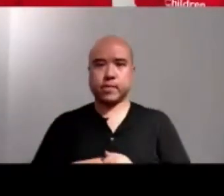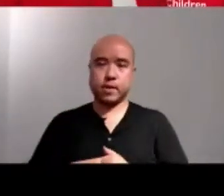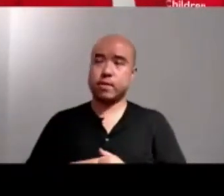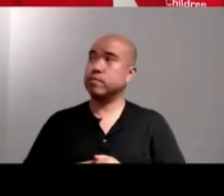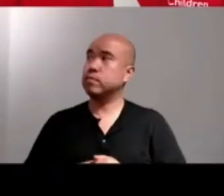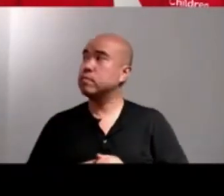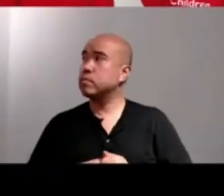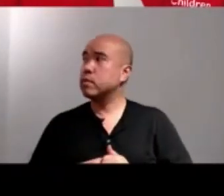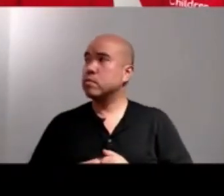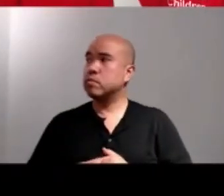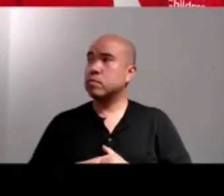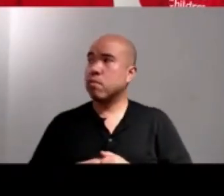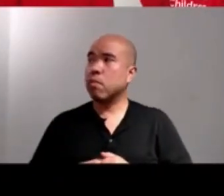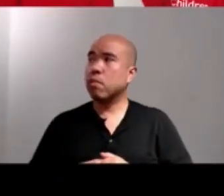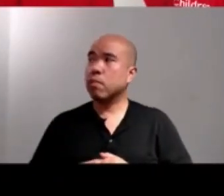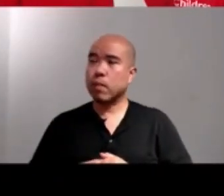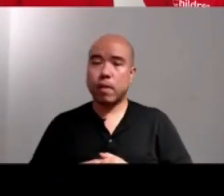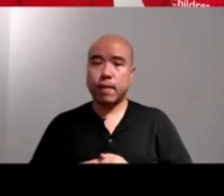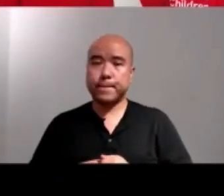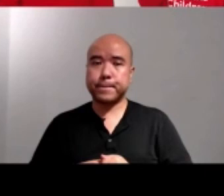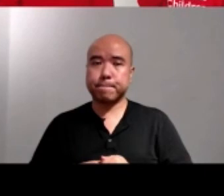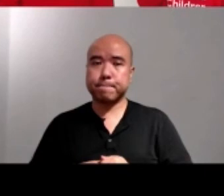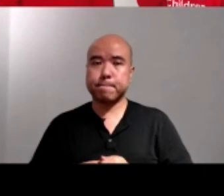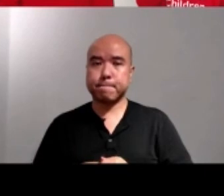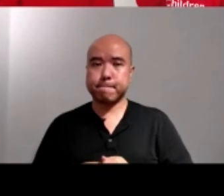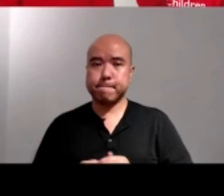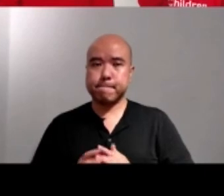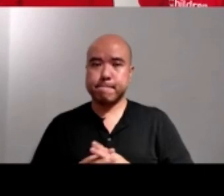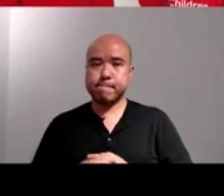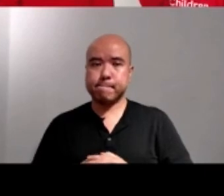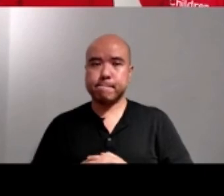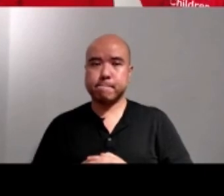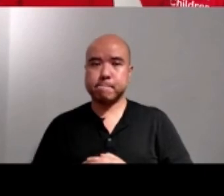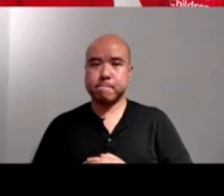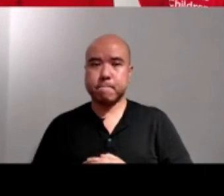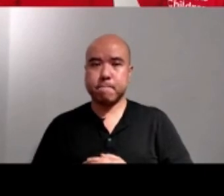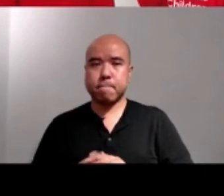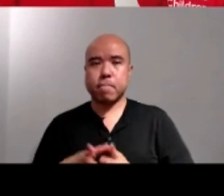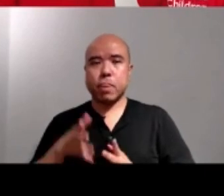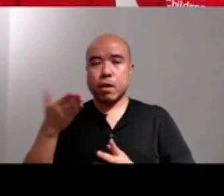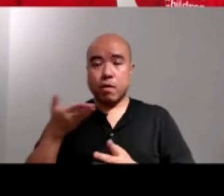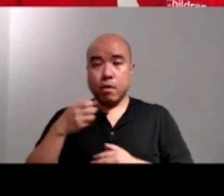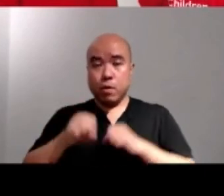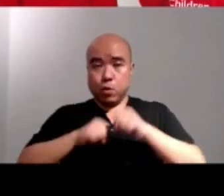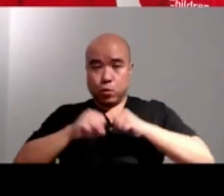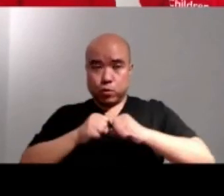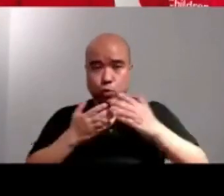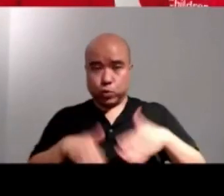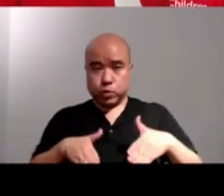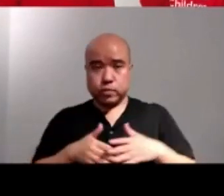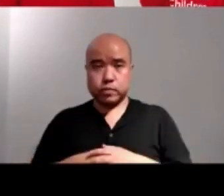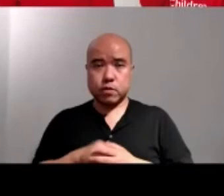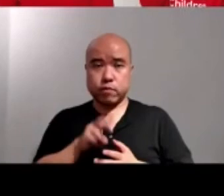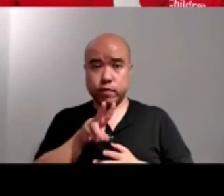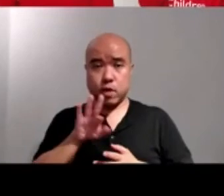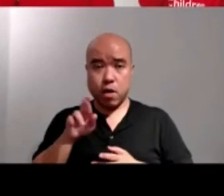咁而更加嘅焦點就係咧，咁各位參賽者可能就喺活動過後咧，會有一個 VR 嘅影像嘅製